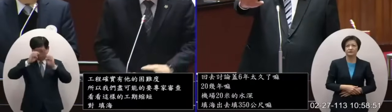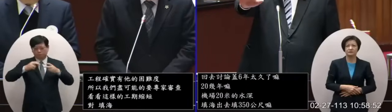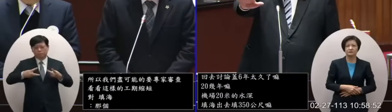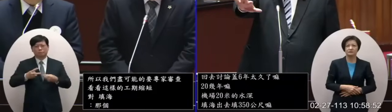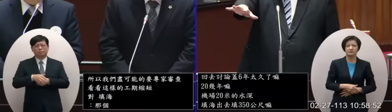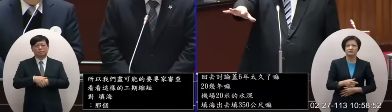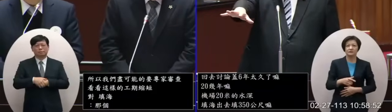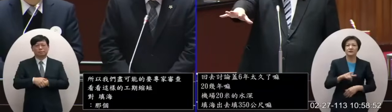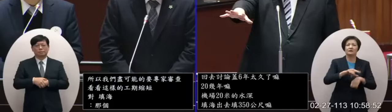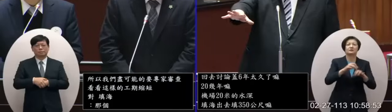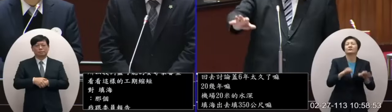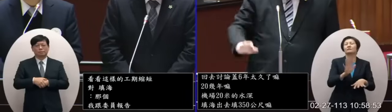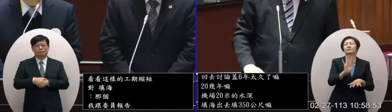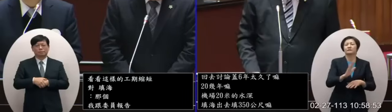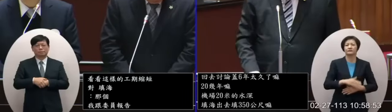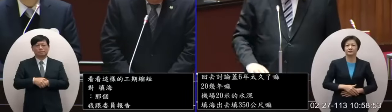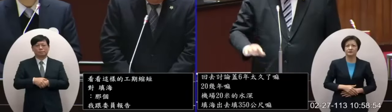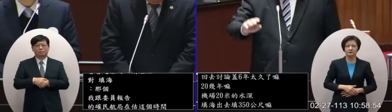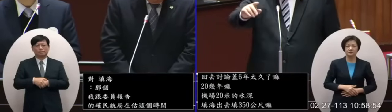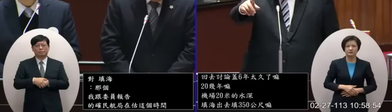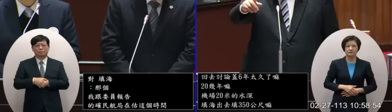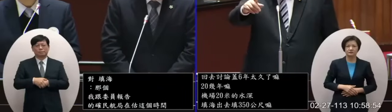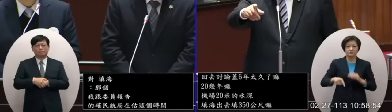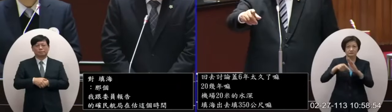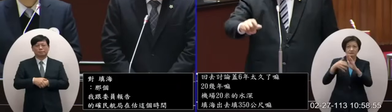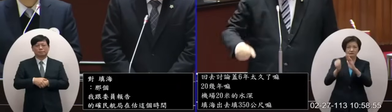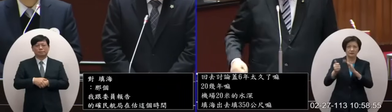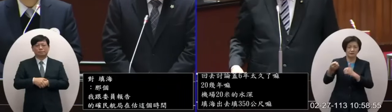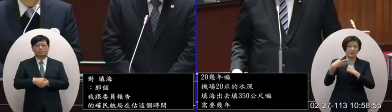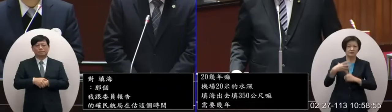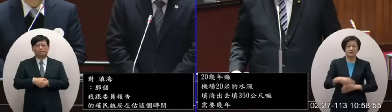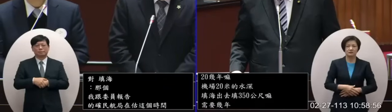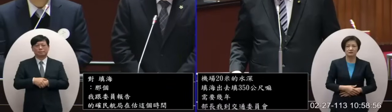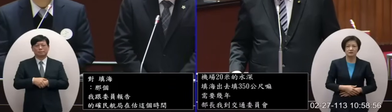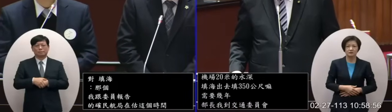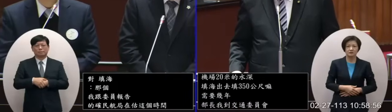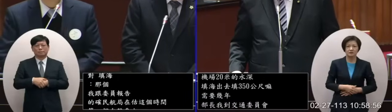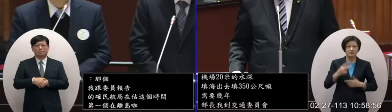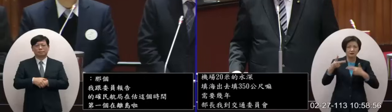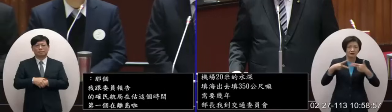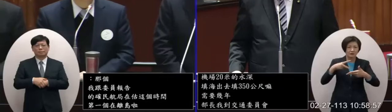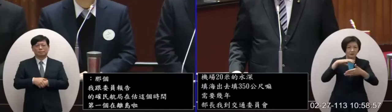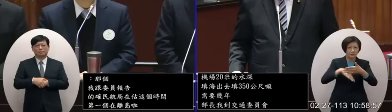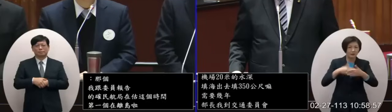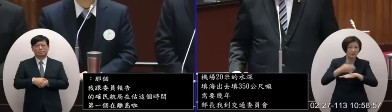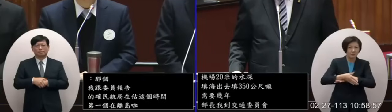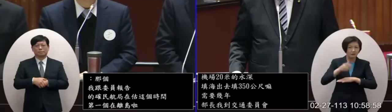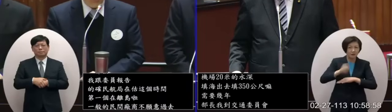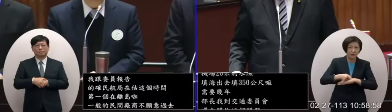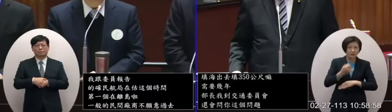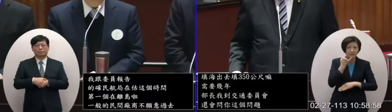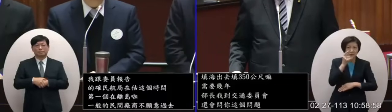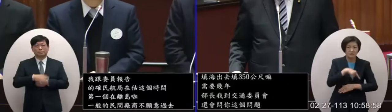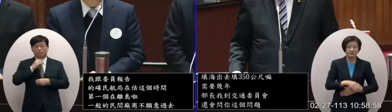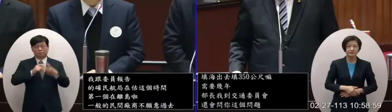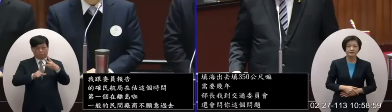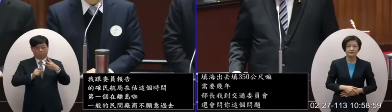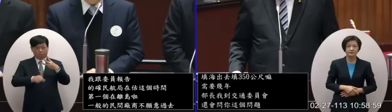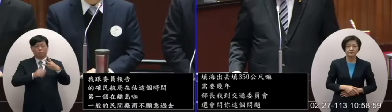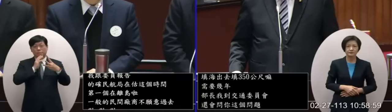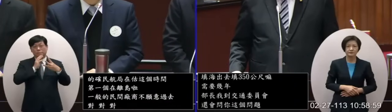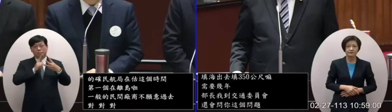天先不要浪费这个时间，好不好？ 对对对。 院长，你答复我，两个礼拜之内核定。 三月份啊，